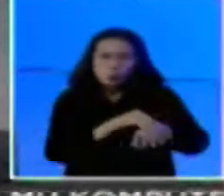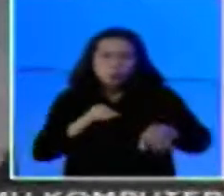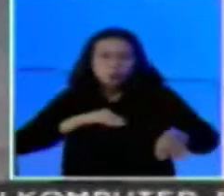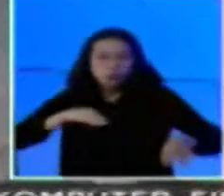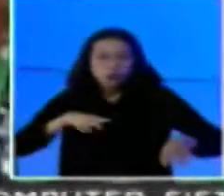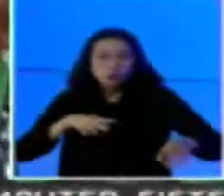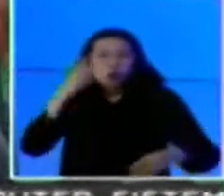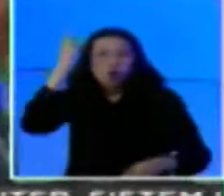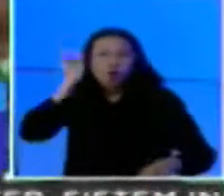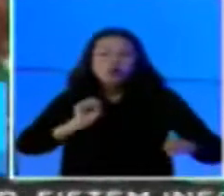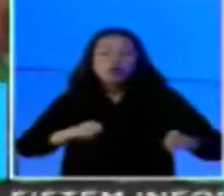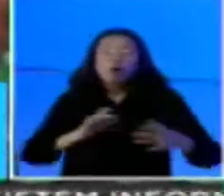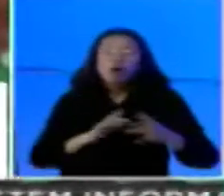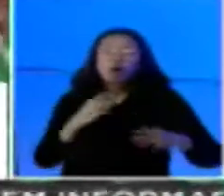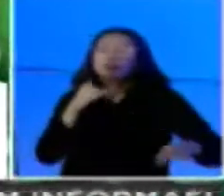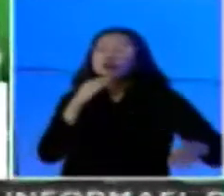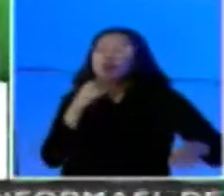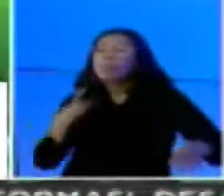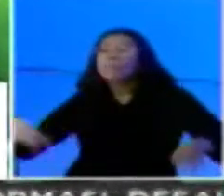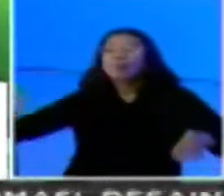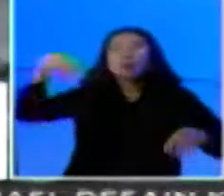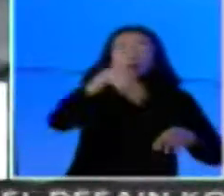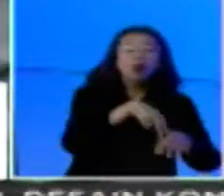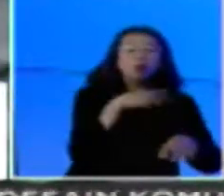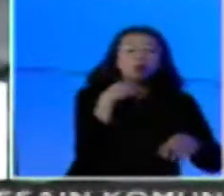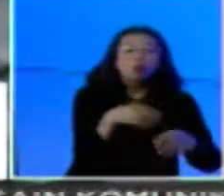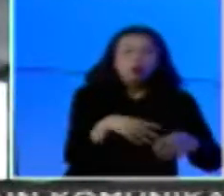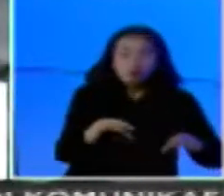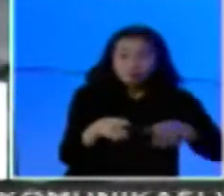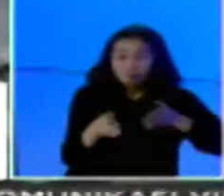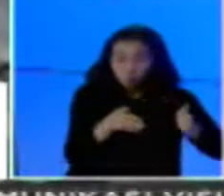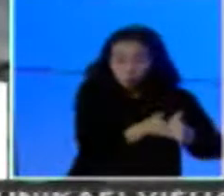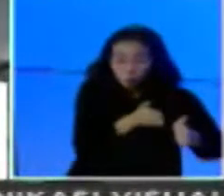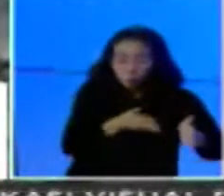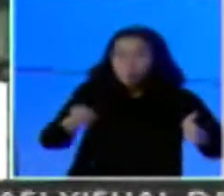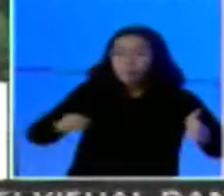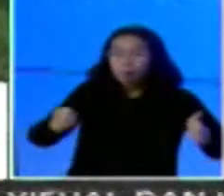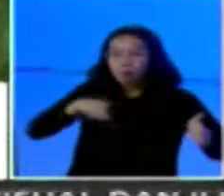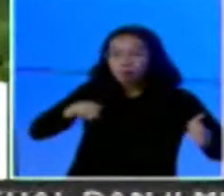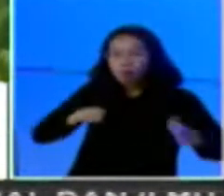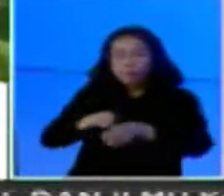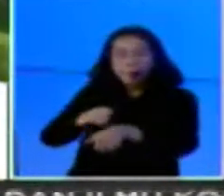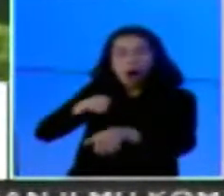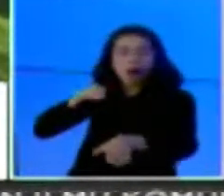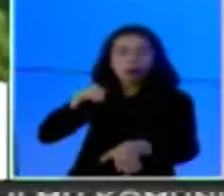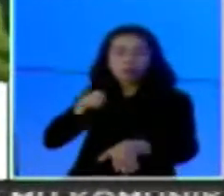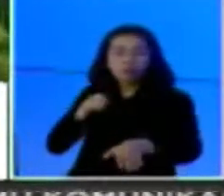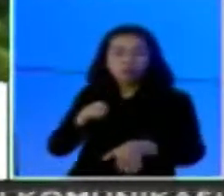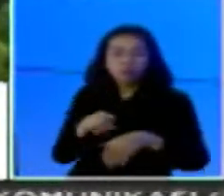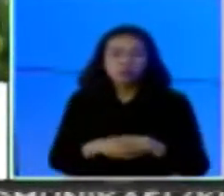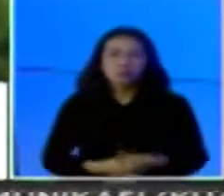Sementara pengendara ojek online menunggu penumpang, laju ratusan kendaraan mobil dan motor tersendat. Kemacetan parah tak terhindarkan.